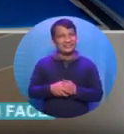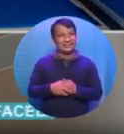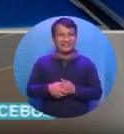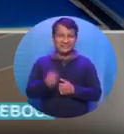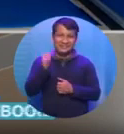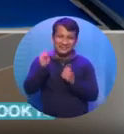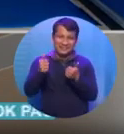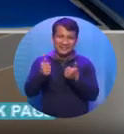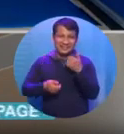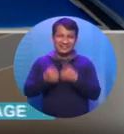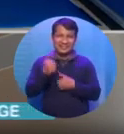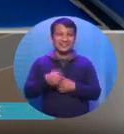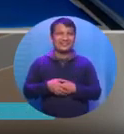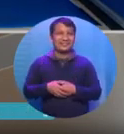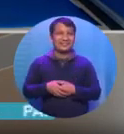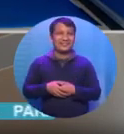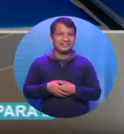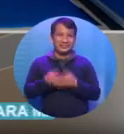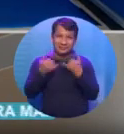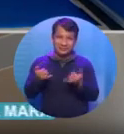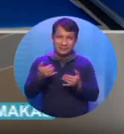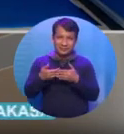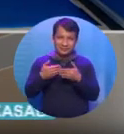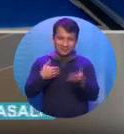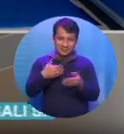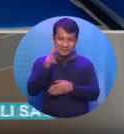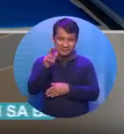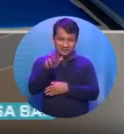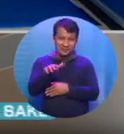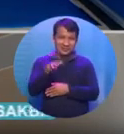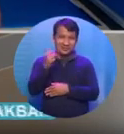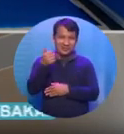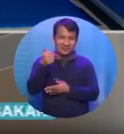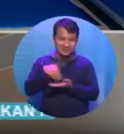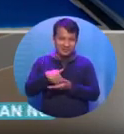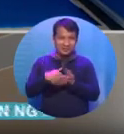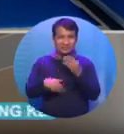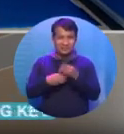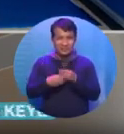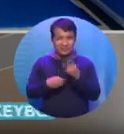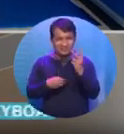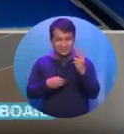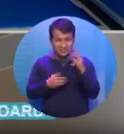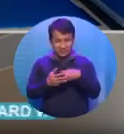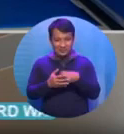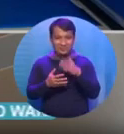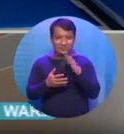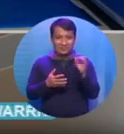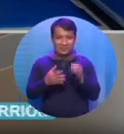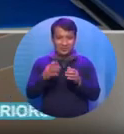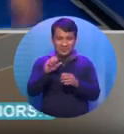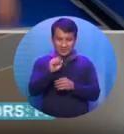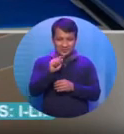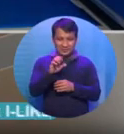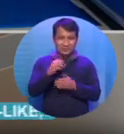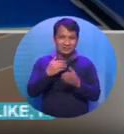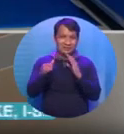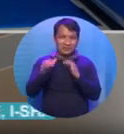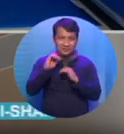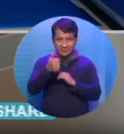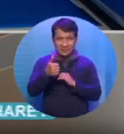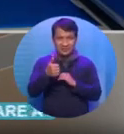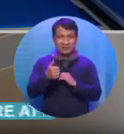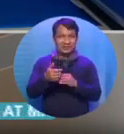Okay, sir. Ngayon pong, bago mag 3 o'clock, 10,000 plus 2,500 na load, and then yung satellite, baka bukas, sir. Hindi na.